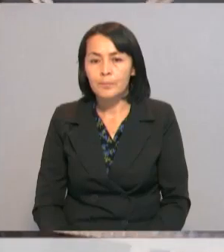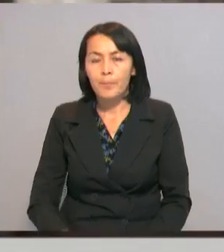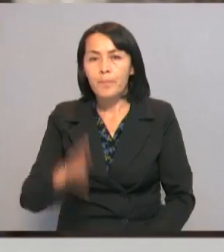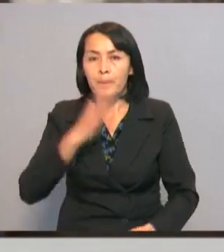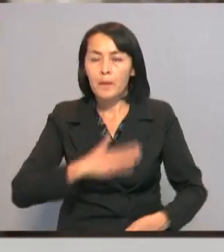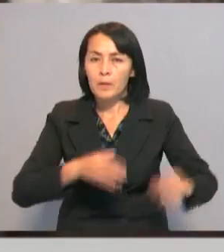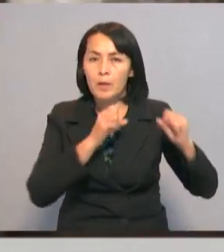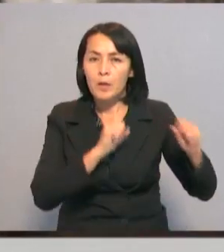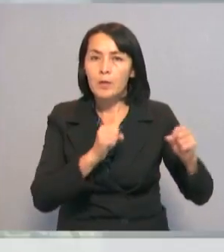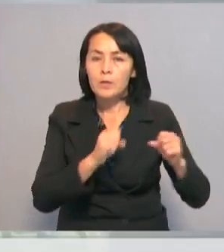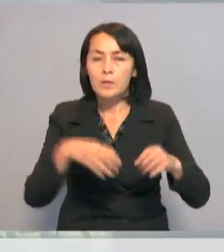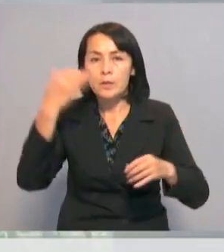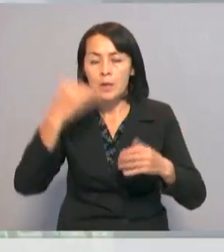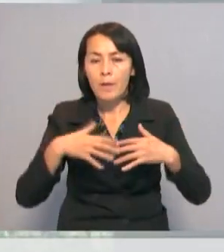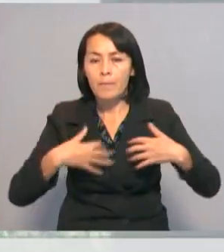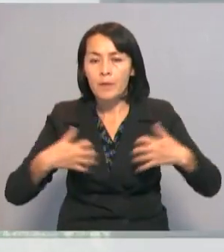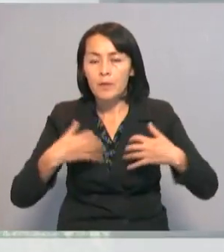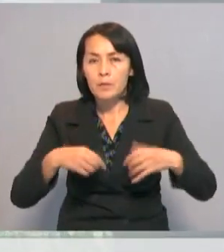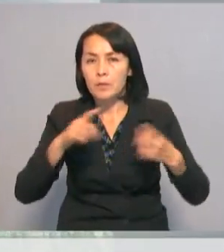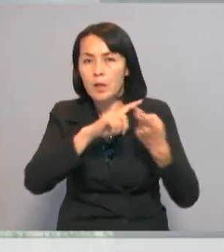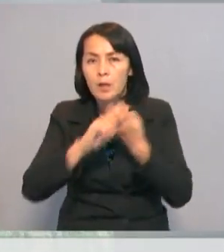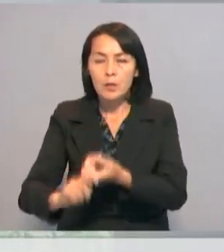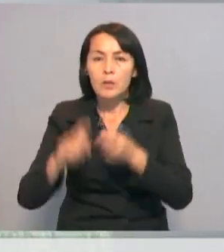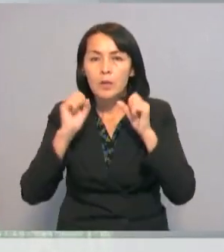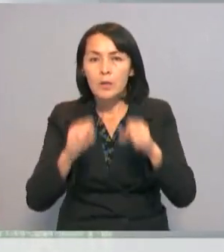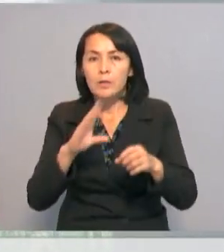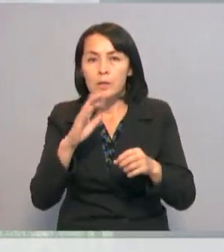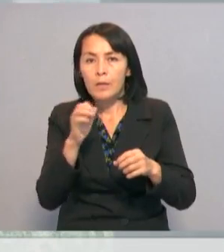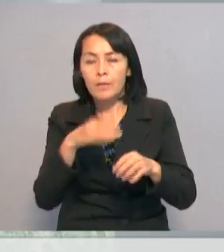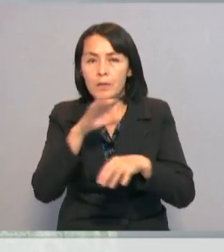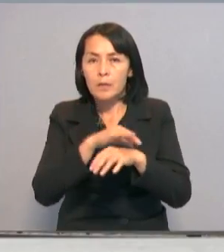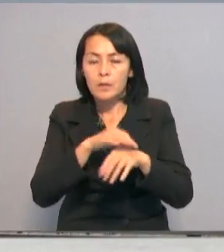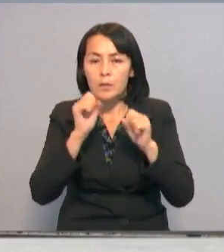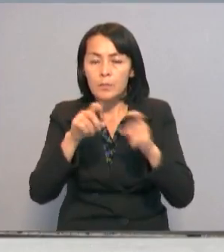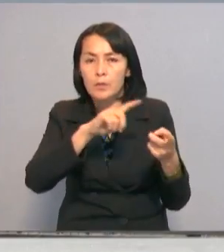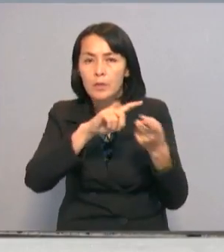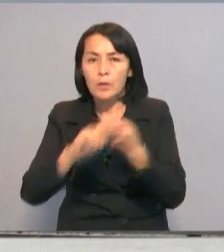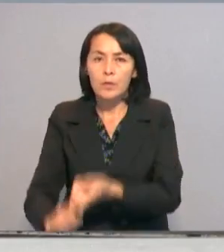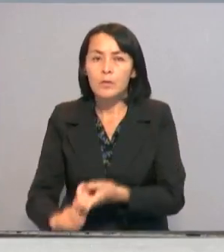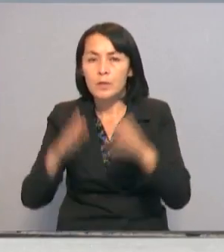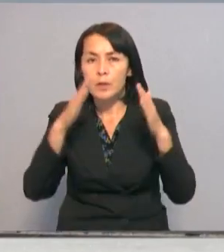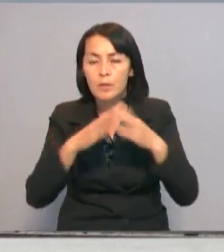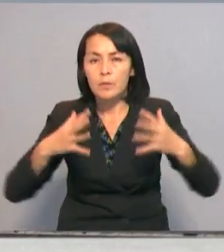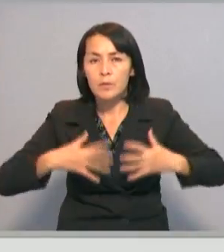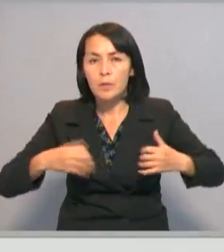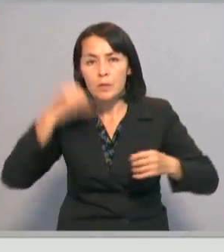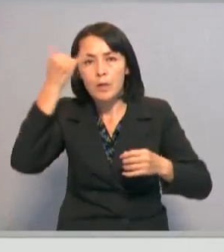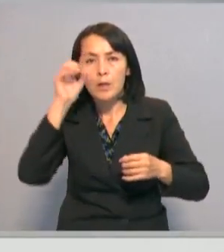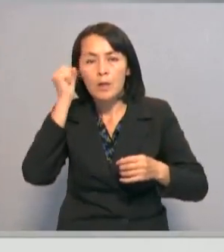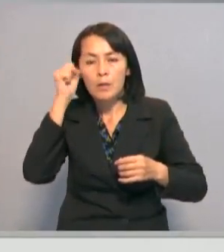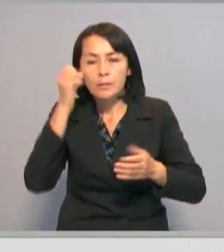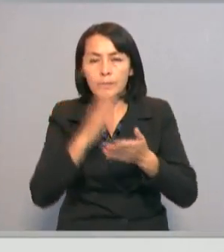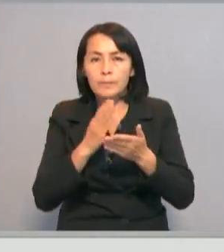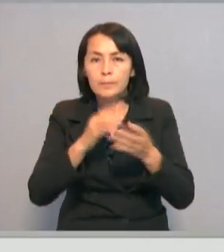Будьте осторожны при забое животных вы можете случайно заразиться сибирская язва может передаваться при контакте с домашними животными и при